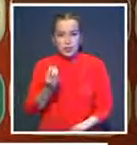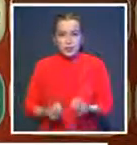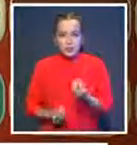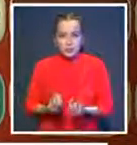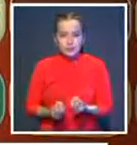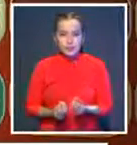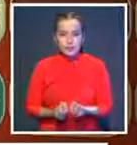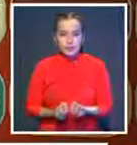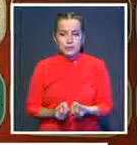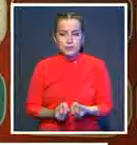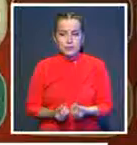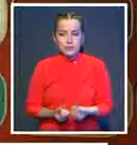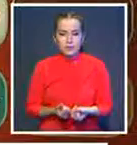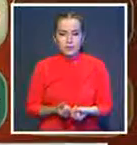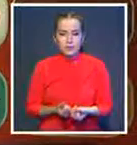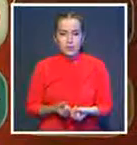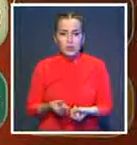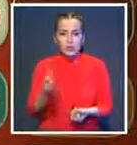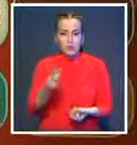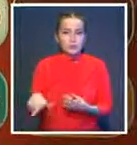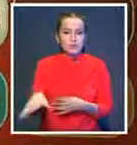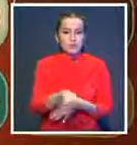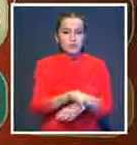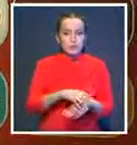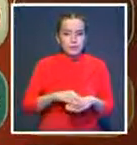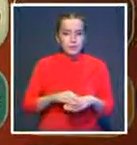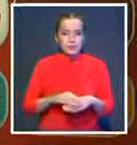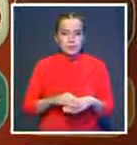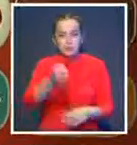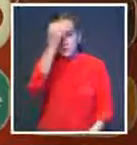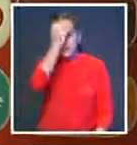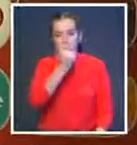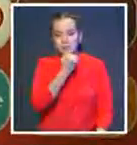өзім жанкүйерлерге алғысымды айтқым келеді.